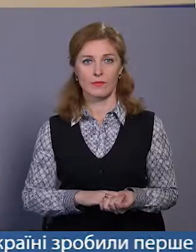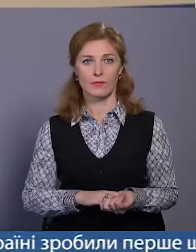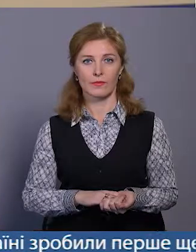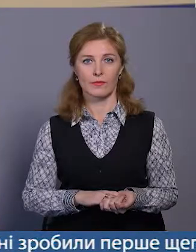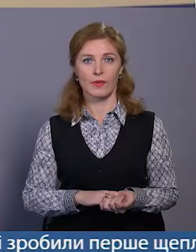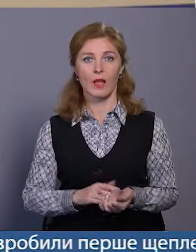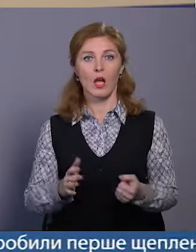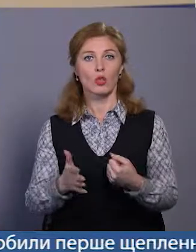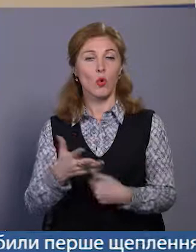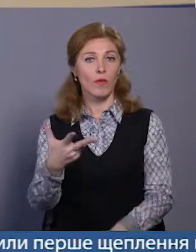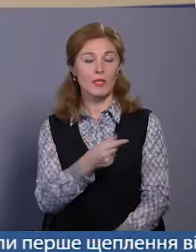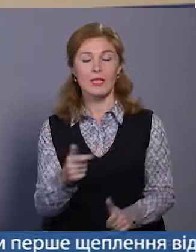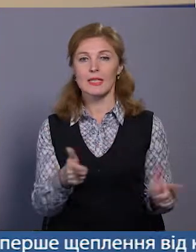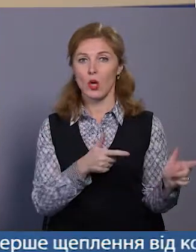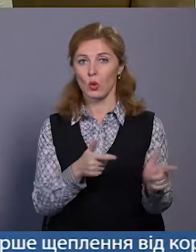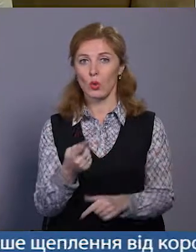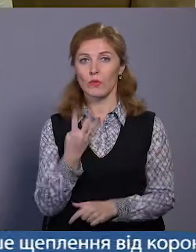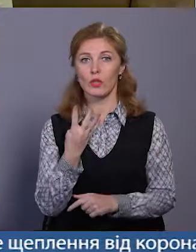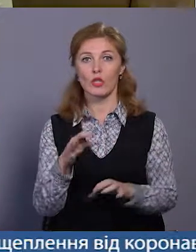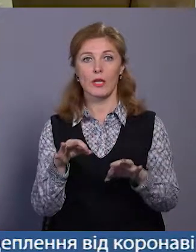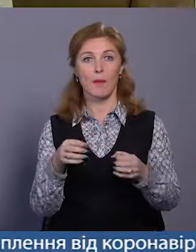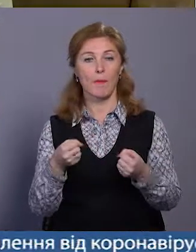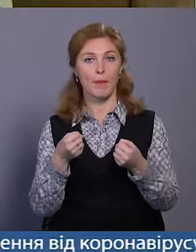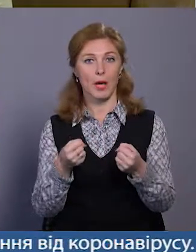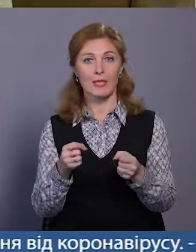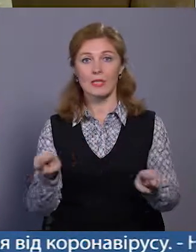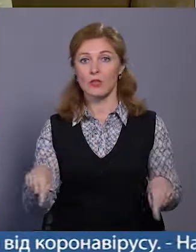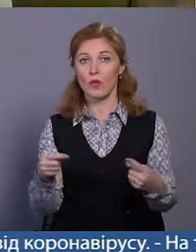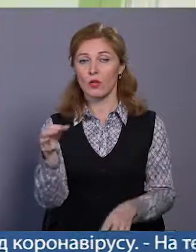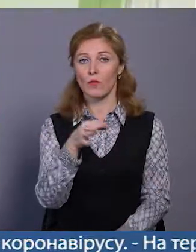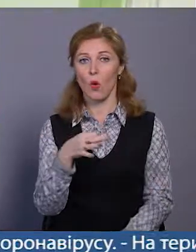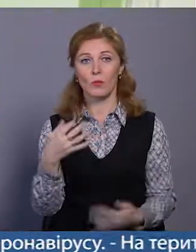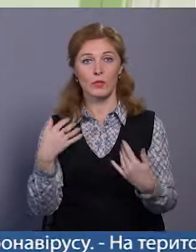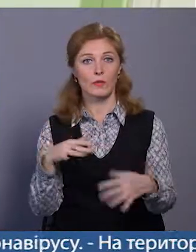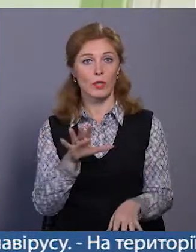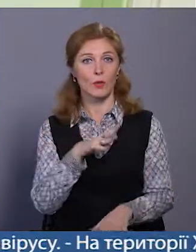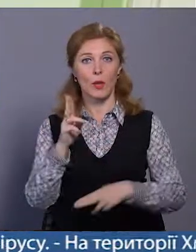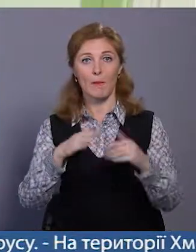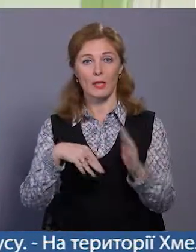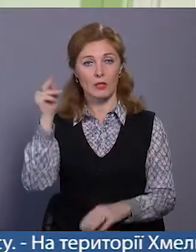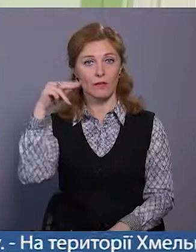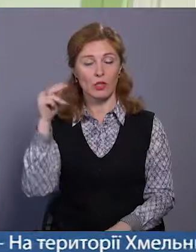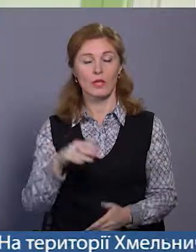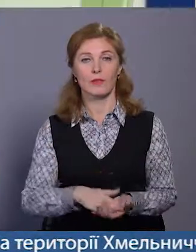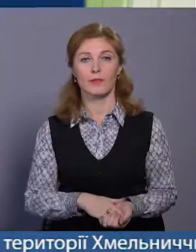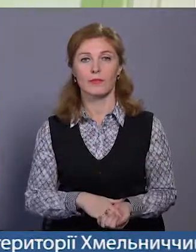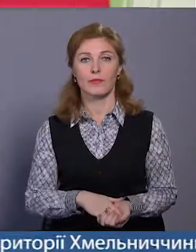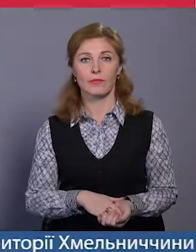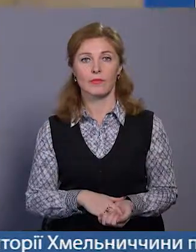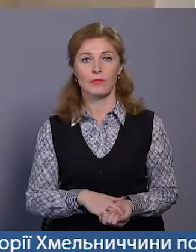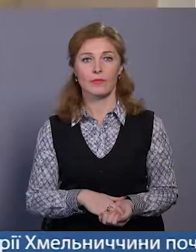До вакцинації готові. 4 мобільних бригади, створені в області, пройшли практичні навчання з імунізації.